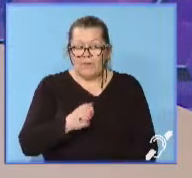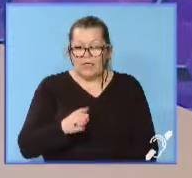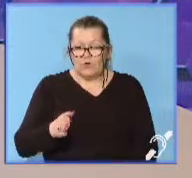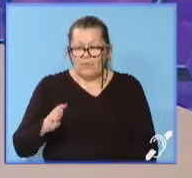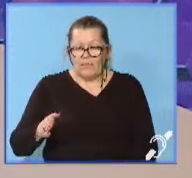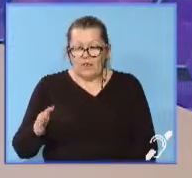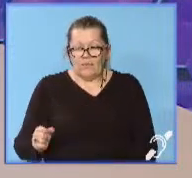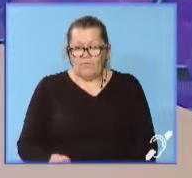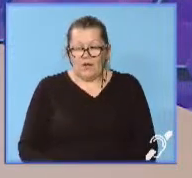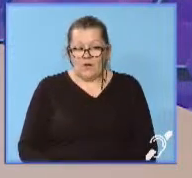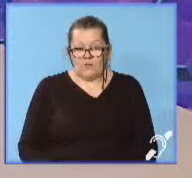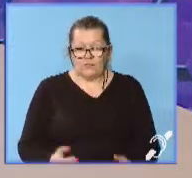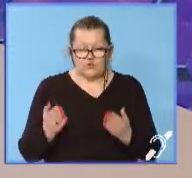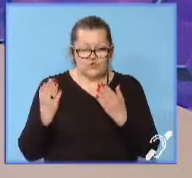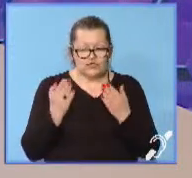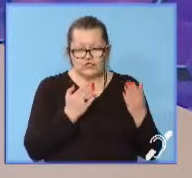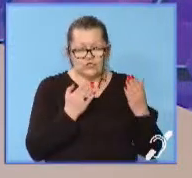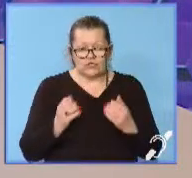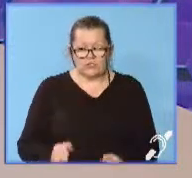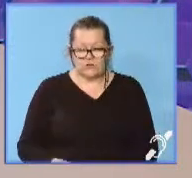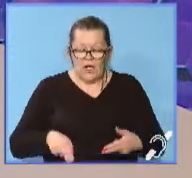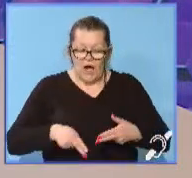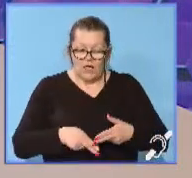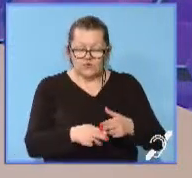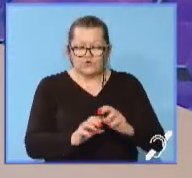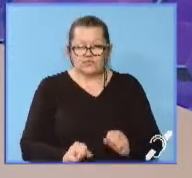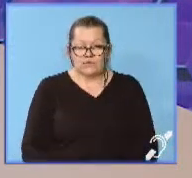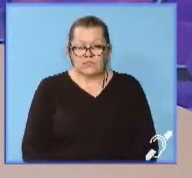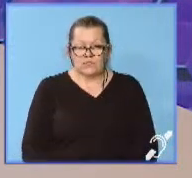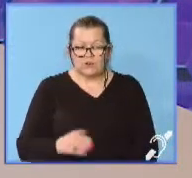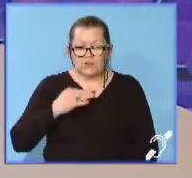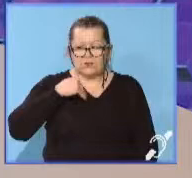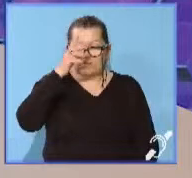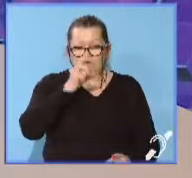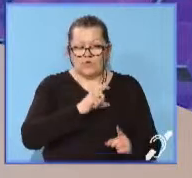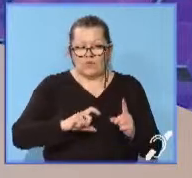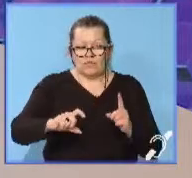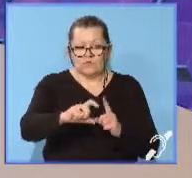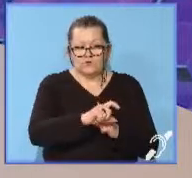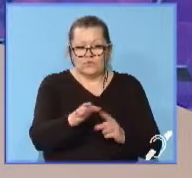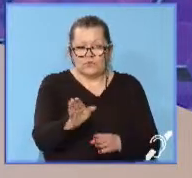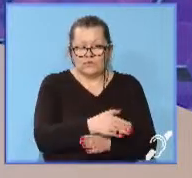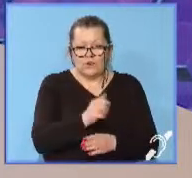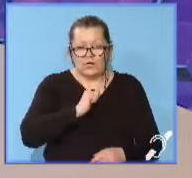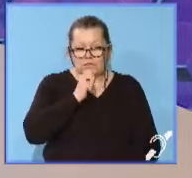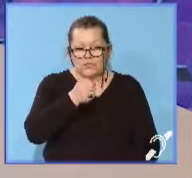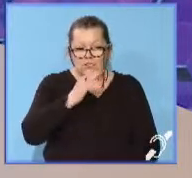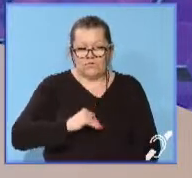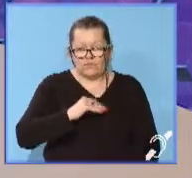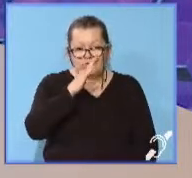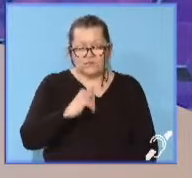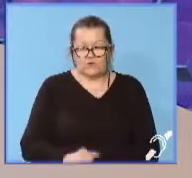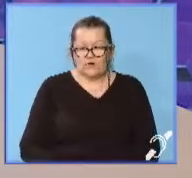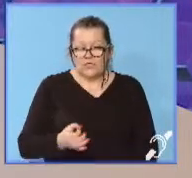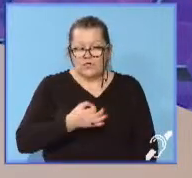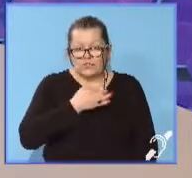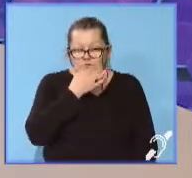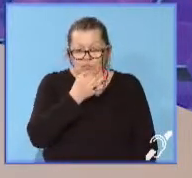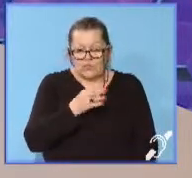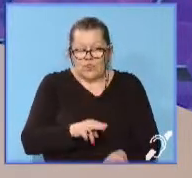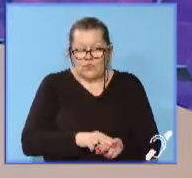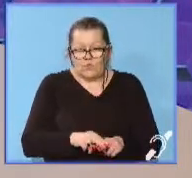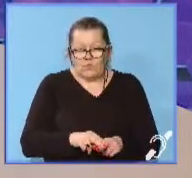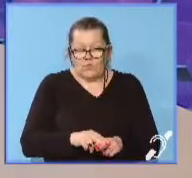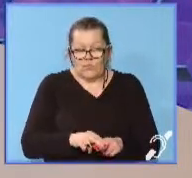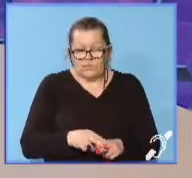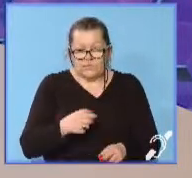prioritate permanentă Care Ne definește ca popor de ziua culturii naționale la interviul zilei aflăm dacă există soluții pentru